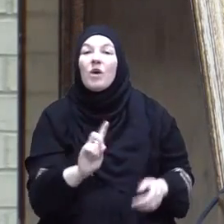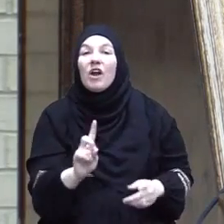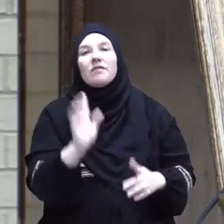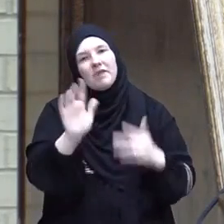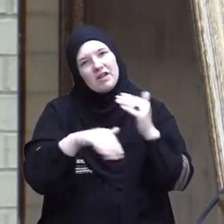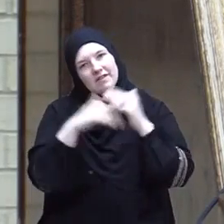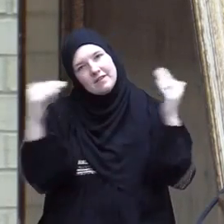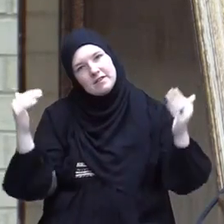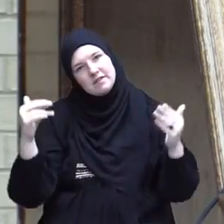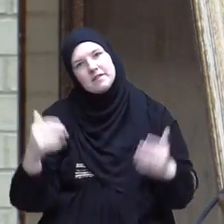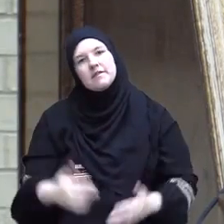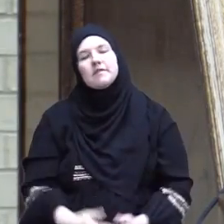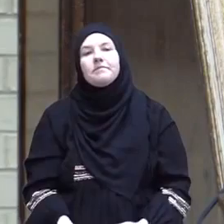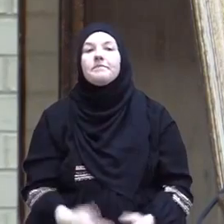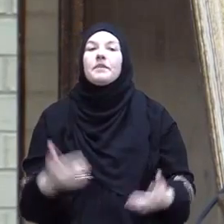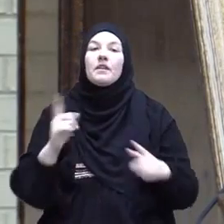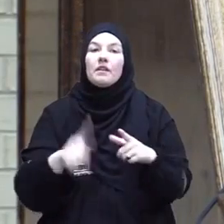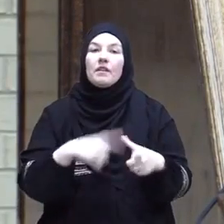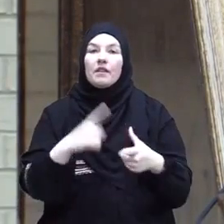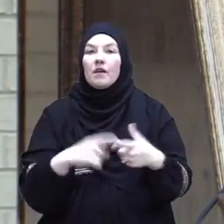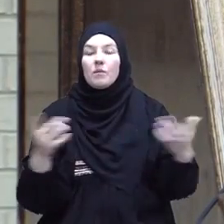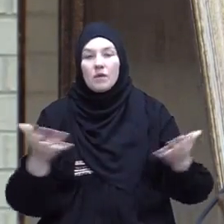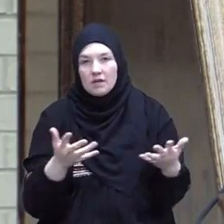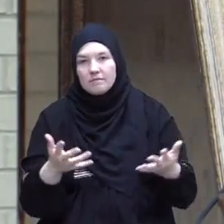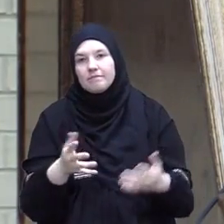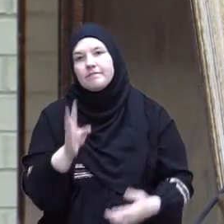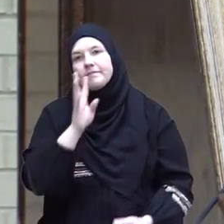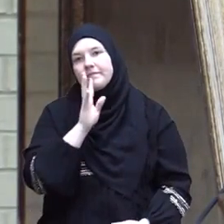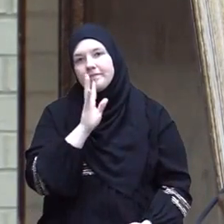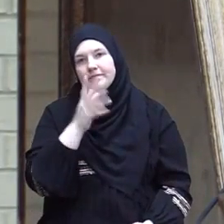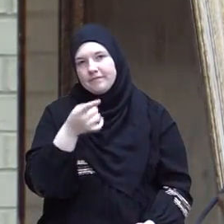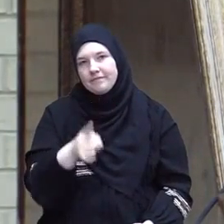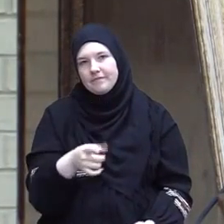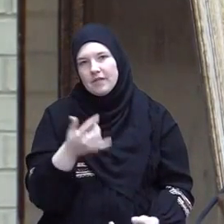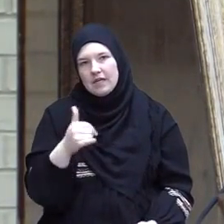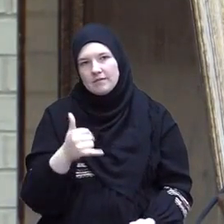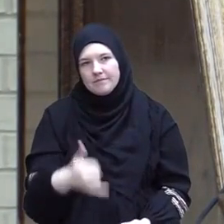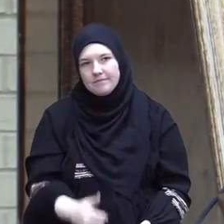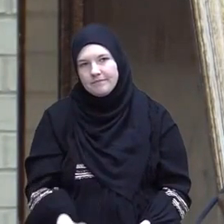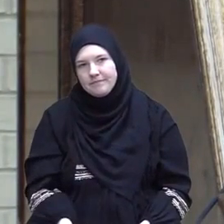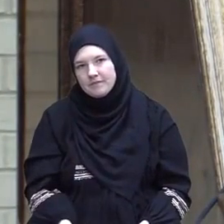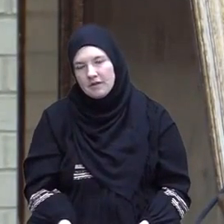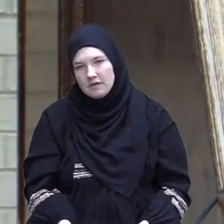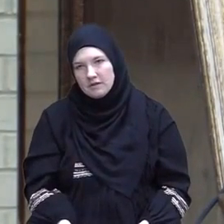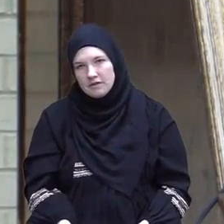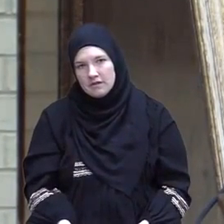Right? Then what happened? وَقُلْنَا اهْبِطُوا بَعْضُكُمْ لِبَعْضٍ